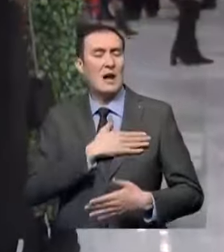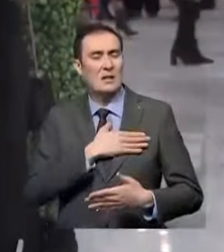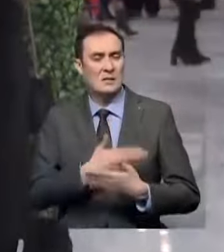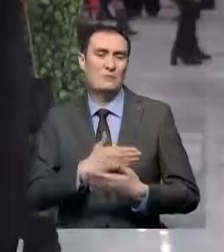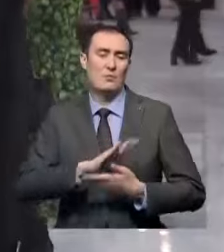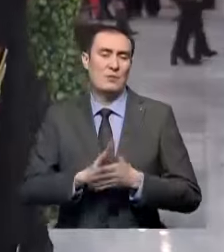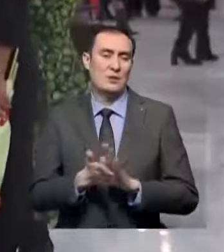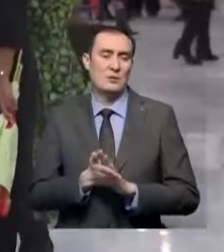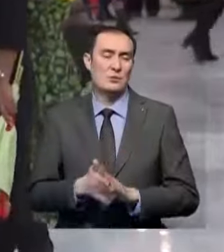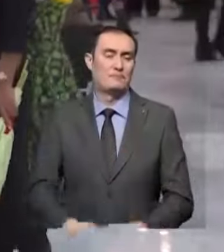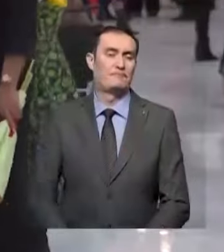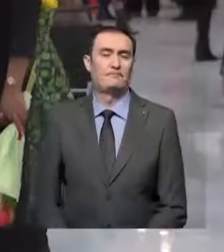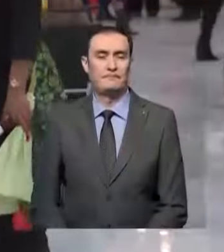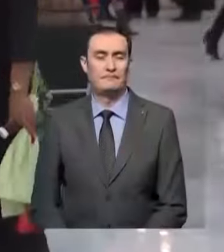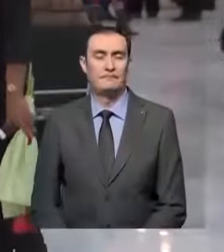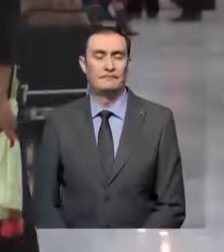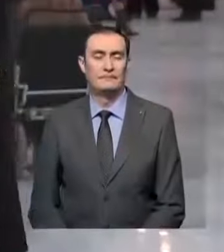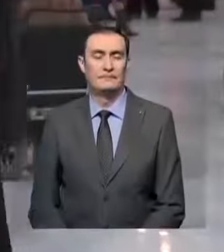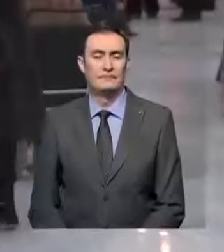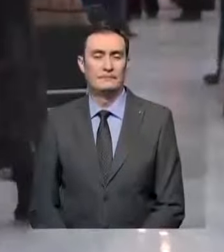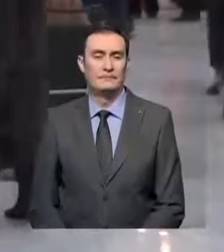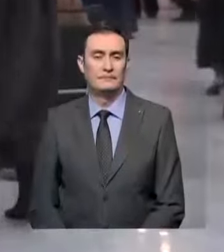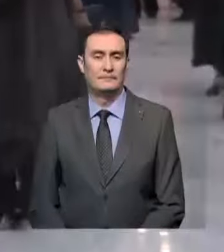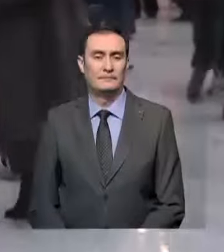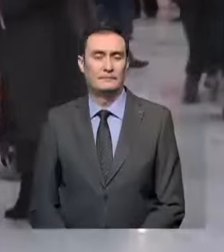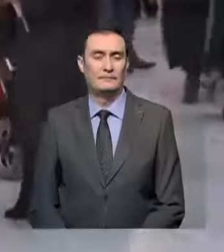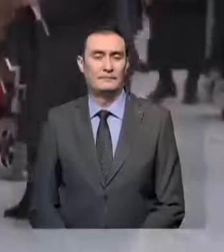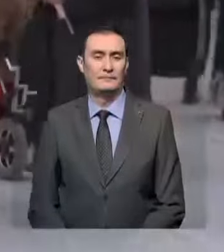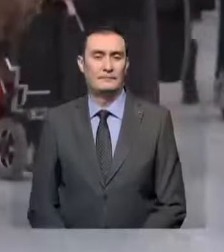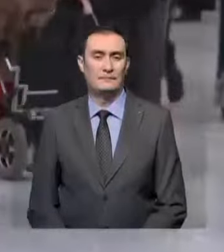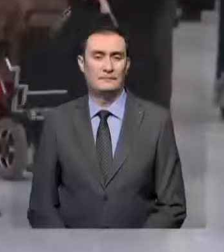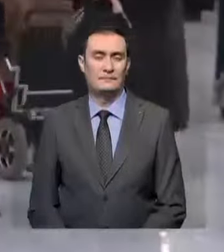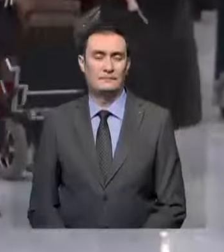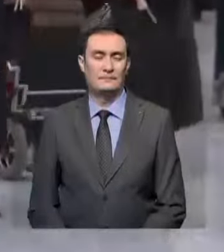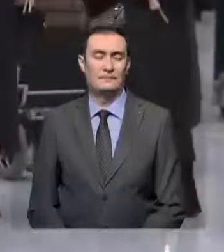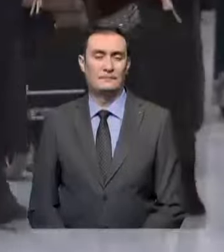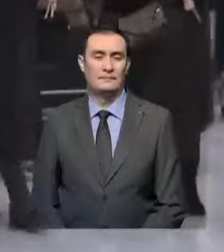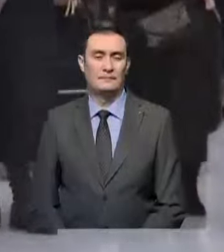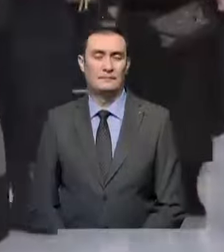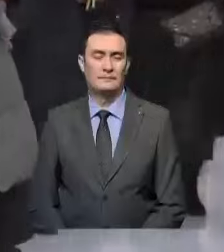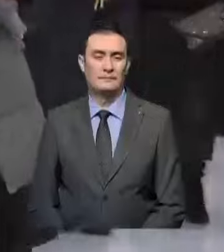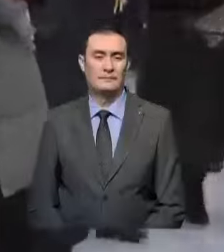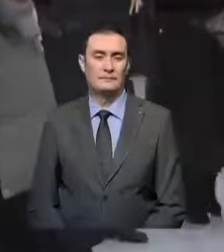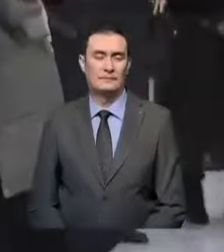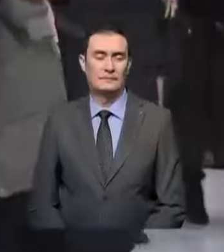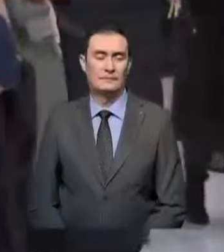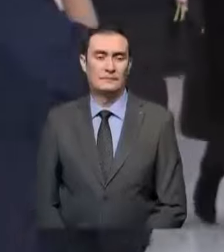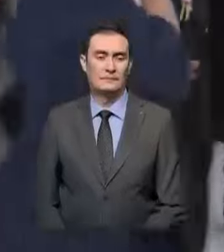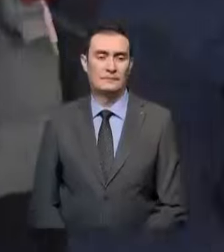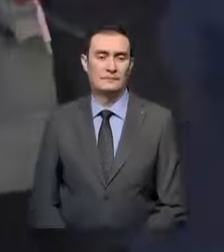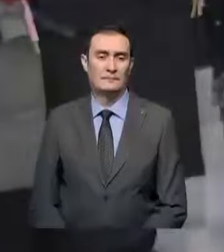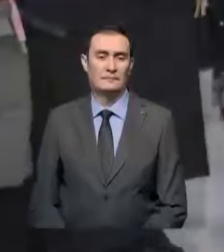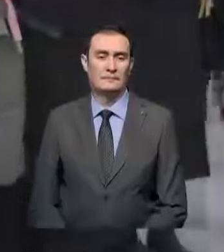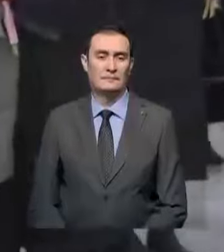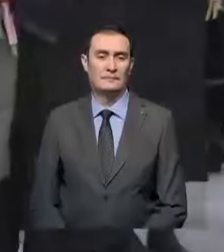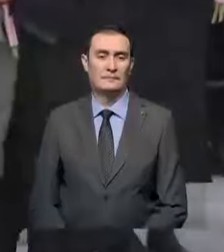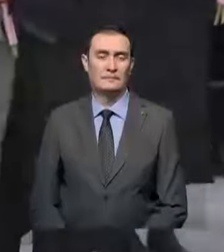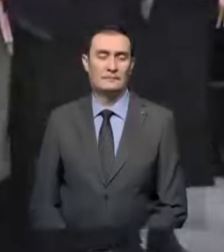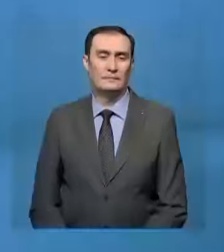гражданскую позицию. Динара Жумбатырова и Жанка Напьяула при поддержке телерадиокомплекса президента Казахстана 24КИЗ.